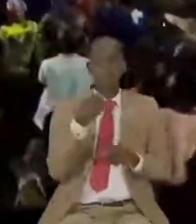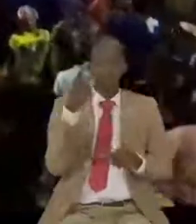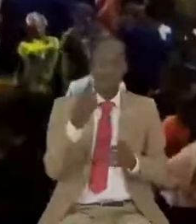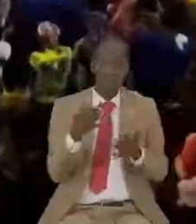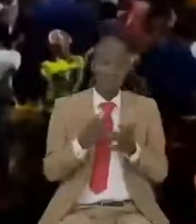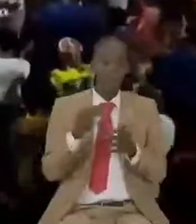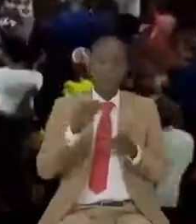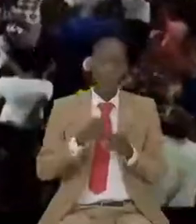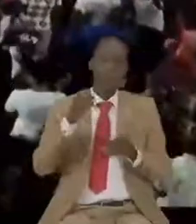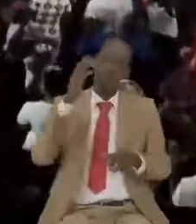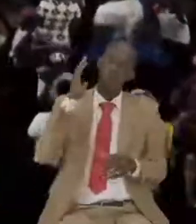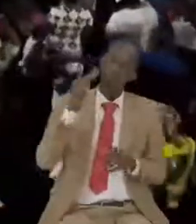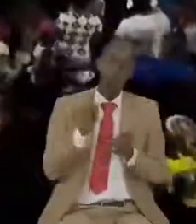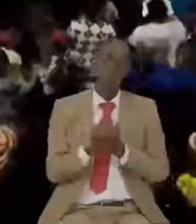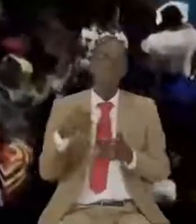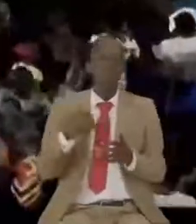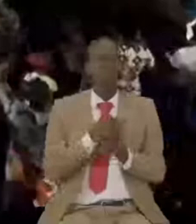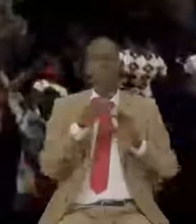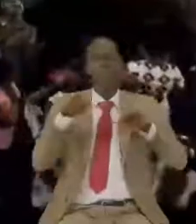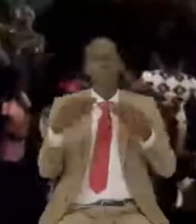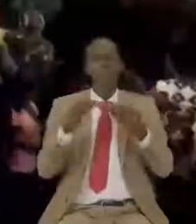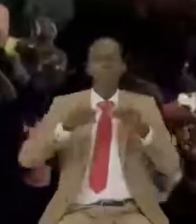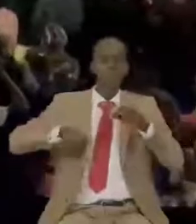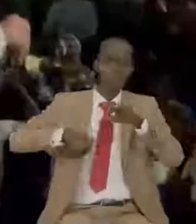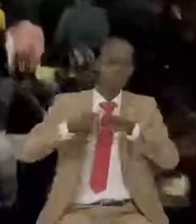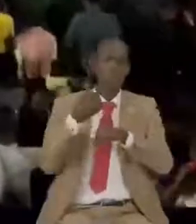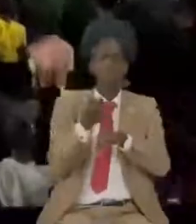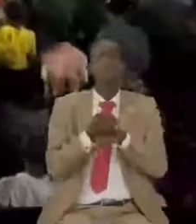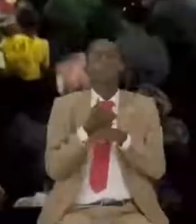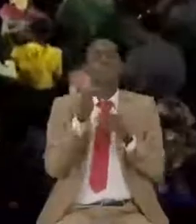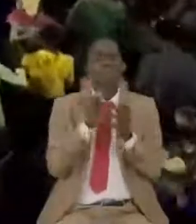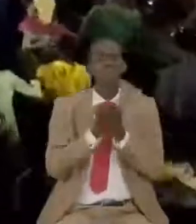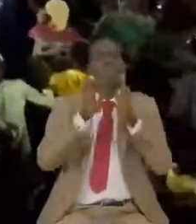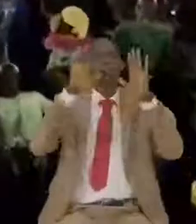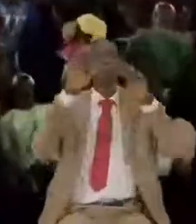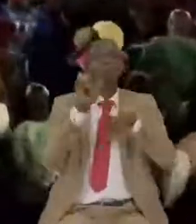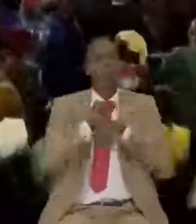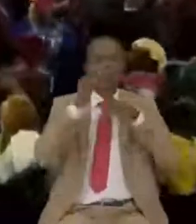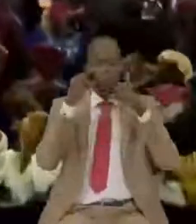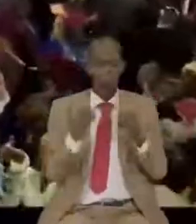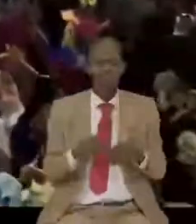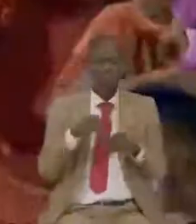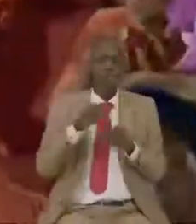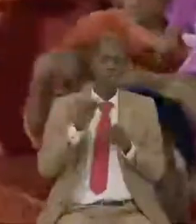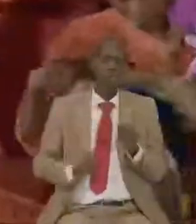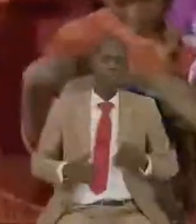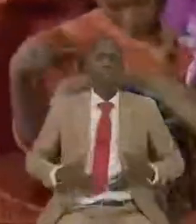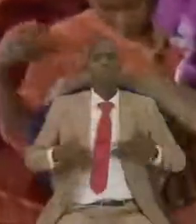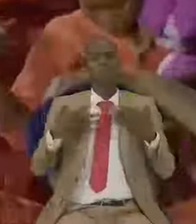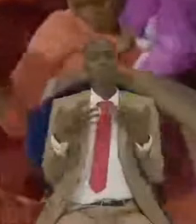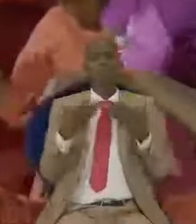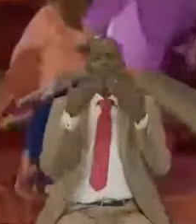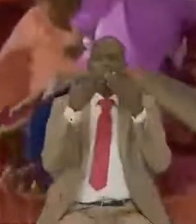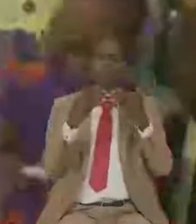nous l'avons en notre possession. Nous recevons les témoignages, nous le verrons aussi dans les témoignages que nous donnons.